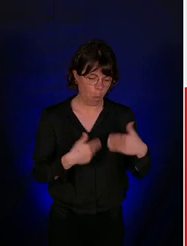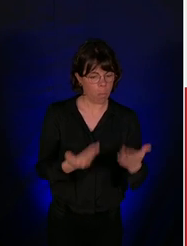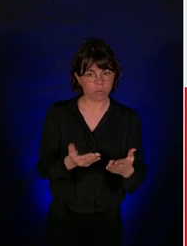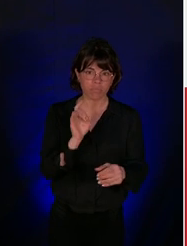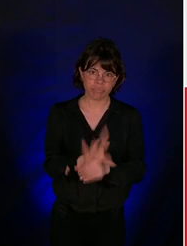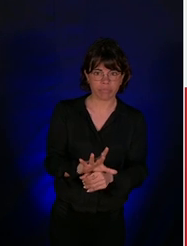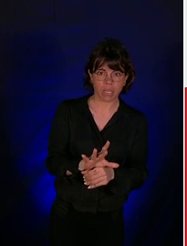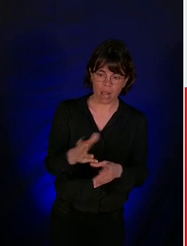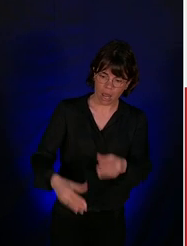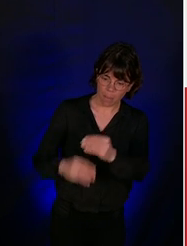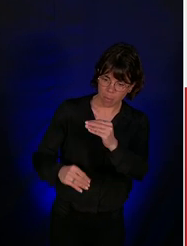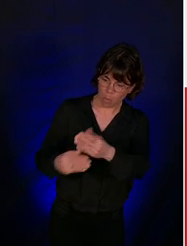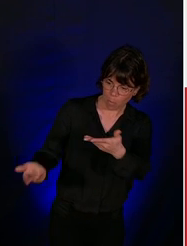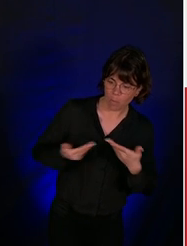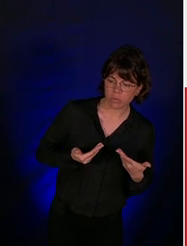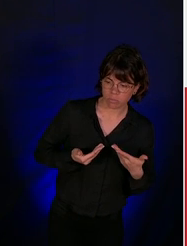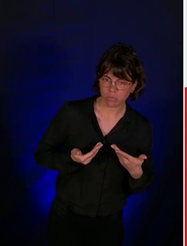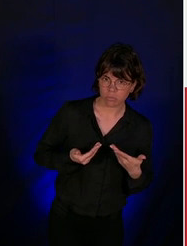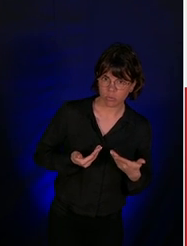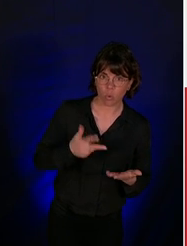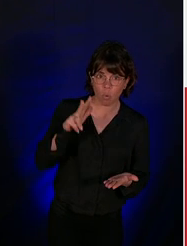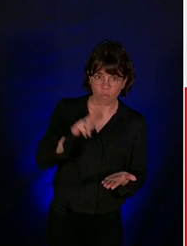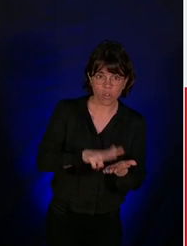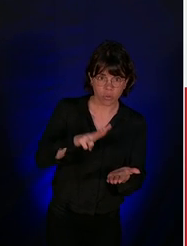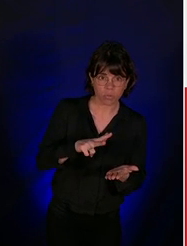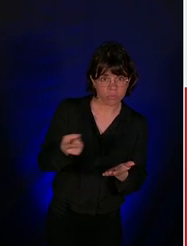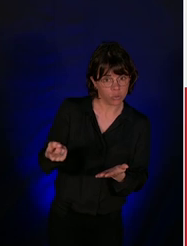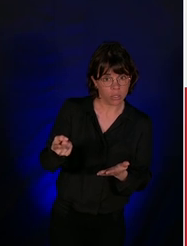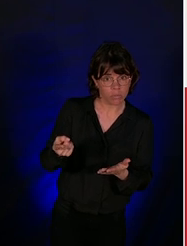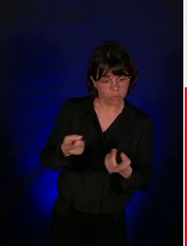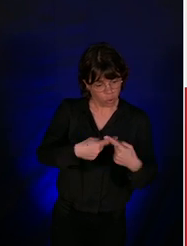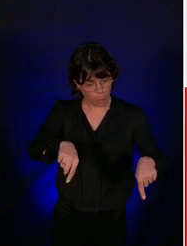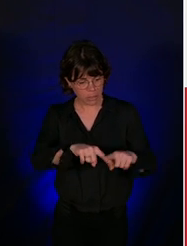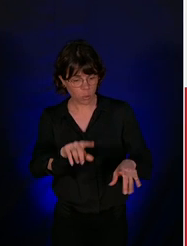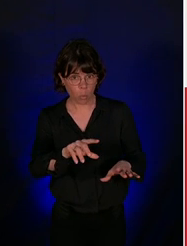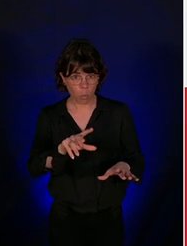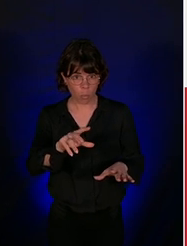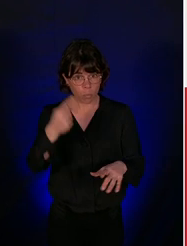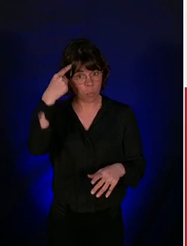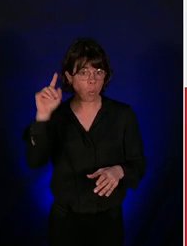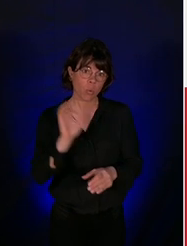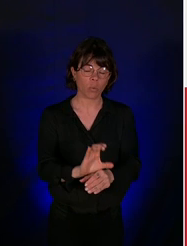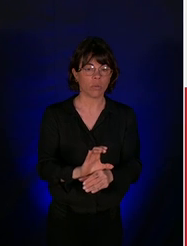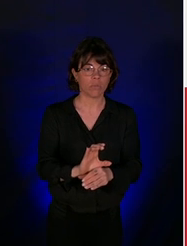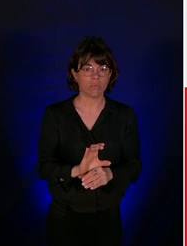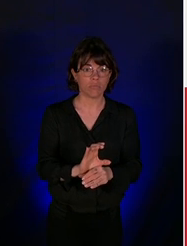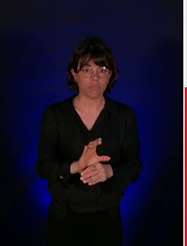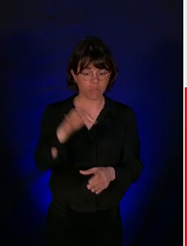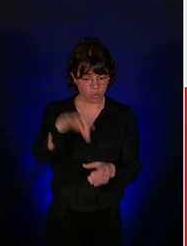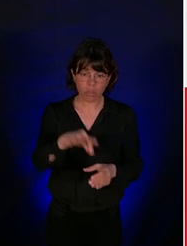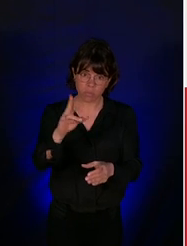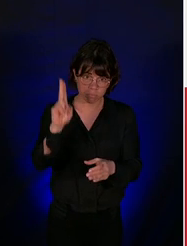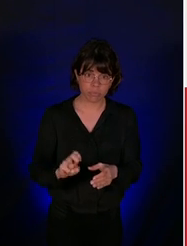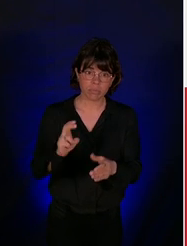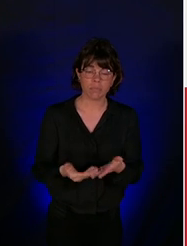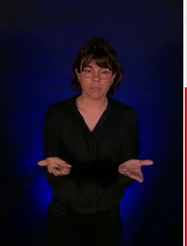l'amendement proposé donc nous votons sur la proposition de la Commission pour ou contre je déclare le vote